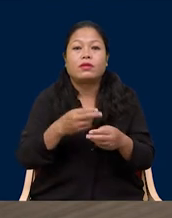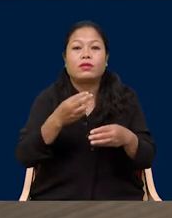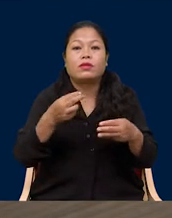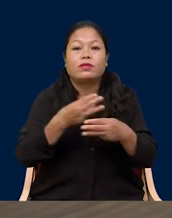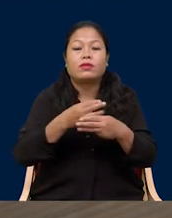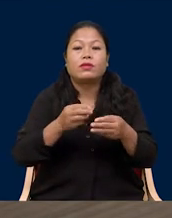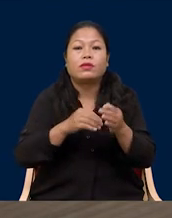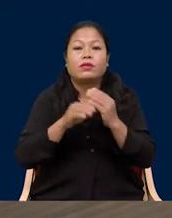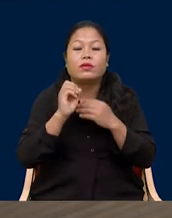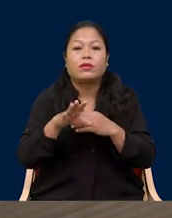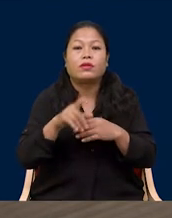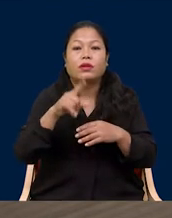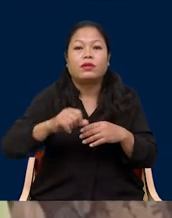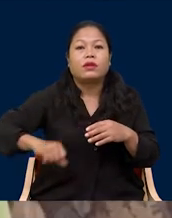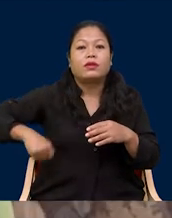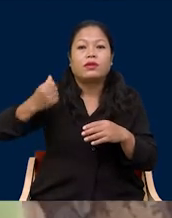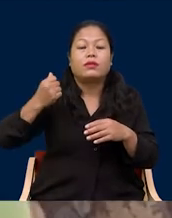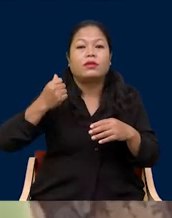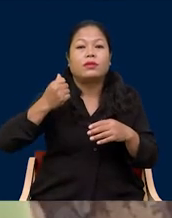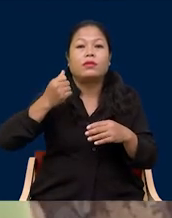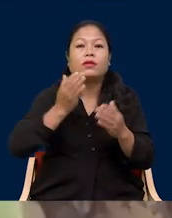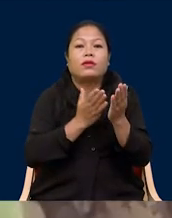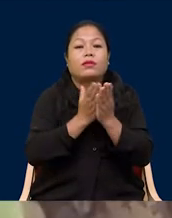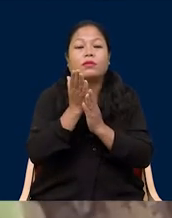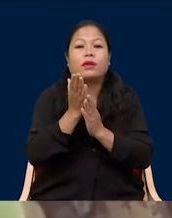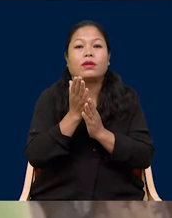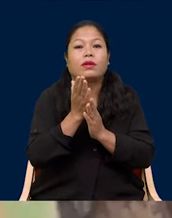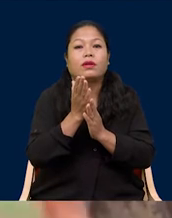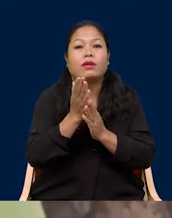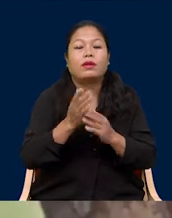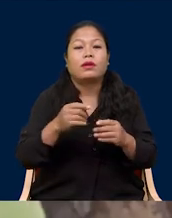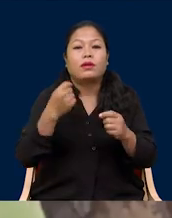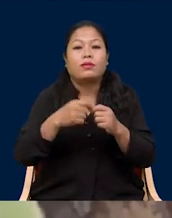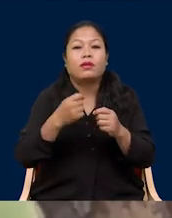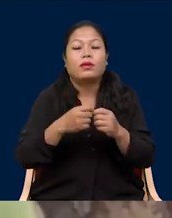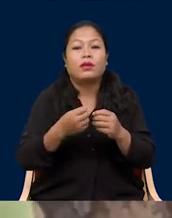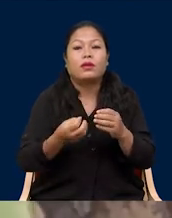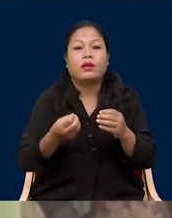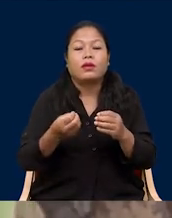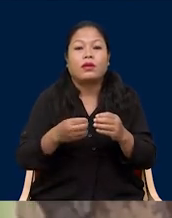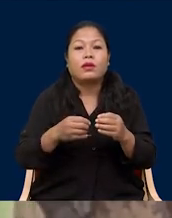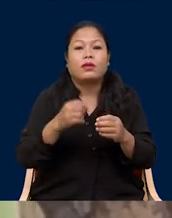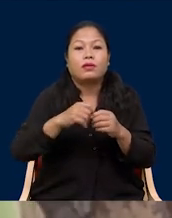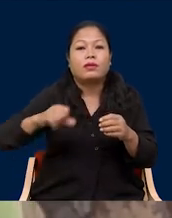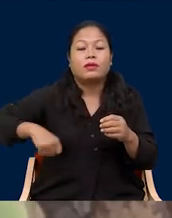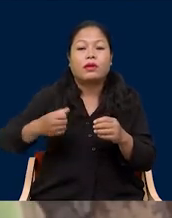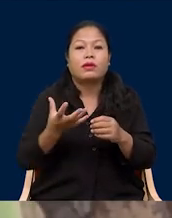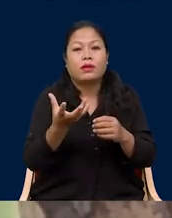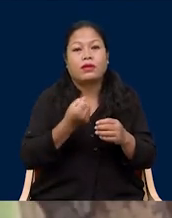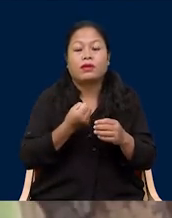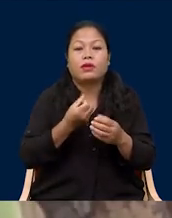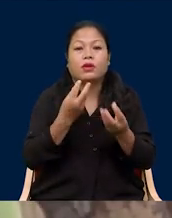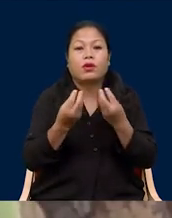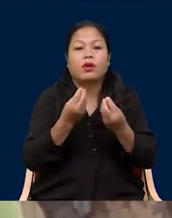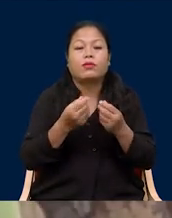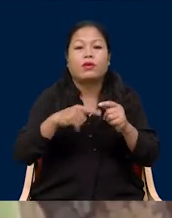मैले उत्तर दिएँ, तर यति भन्दा भन्दै हाम्रो जीवनशैली चाहिँ हामीले उत्सर्जन गर्ने कार्बन हाम्रो जुन चाहिँ जीवनशैलीलाई लिएर छ त्यो